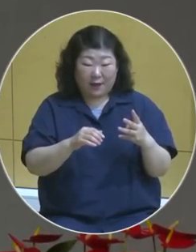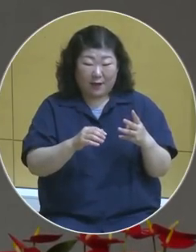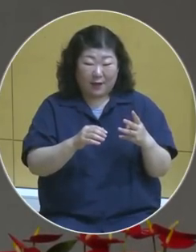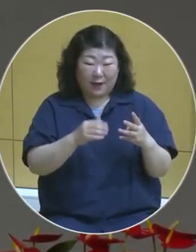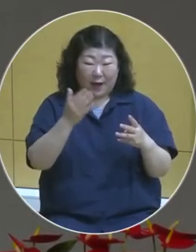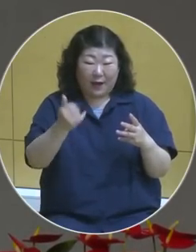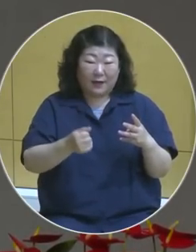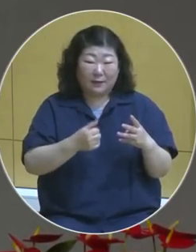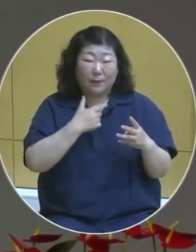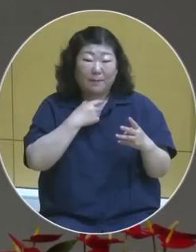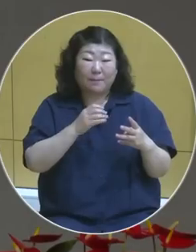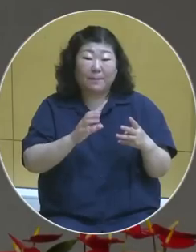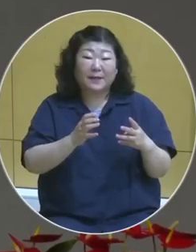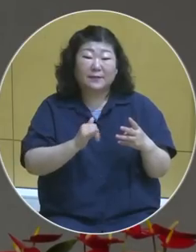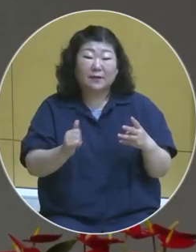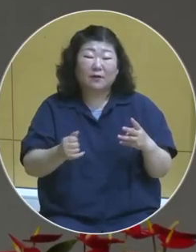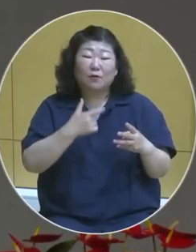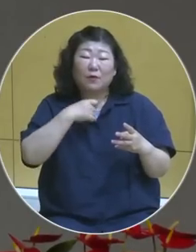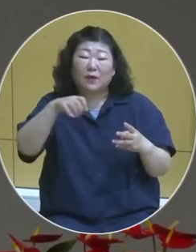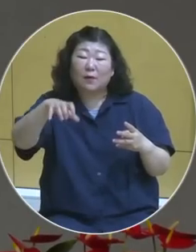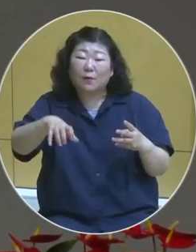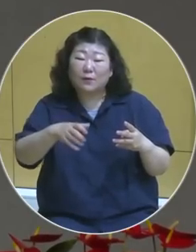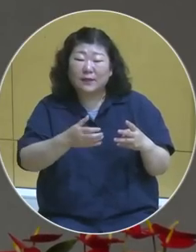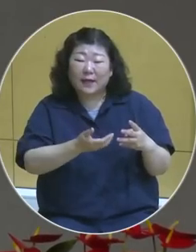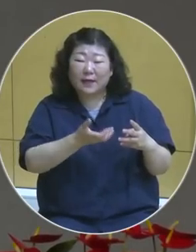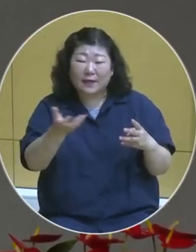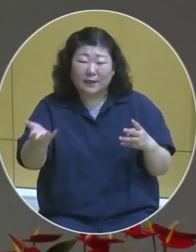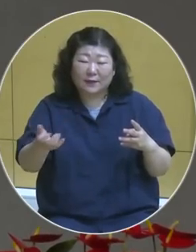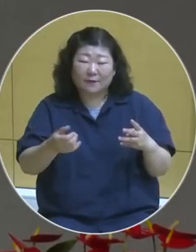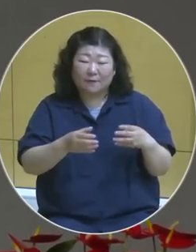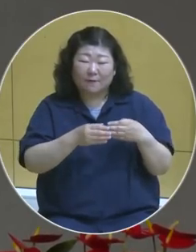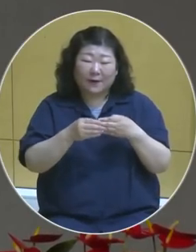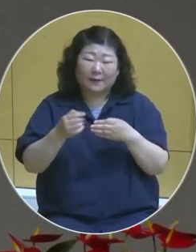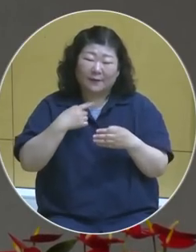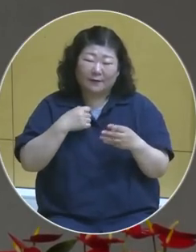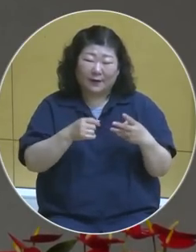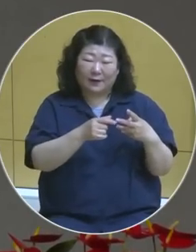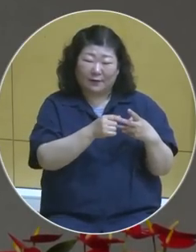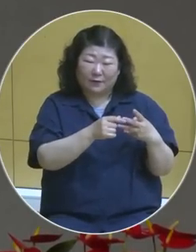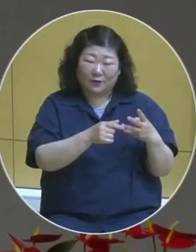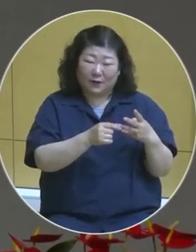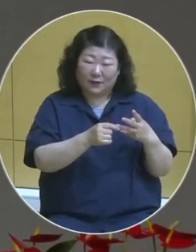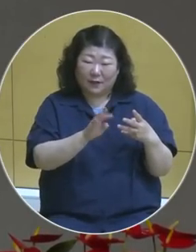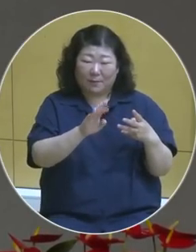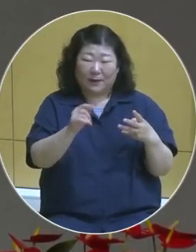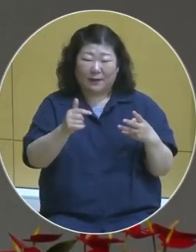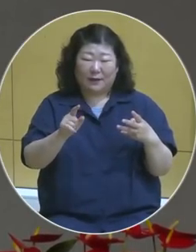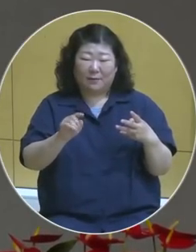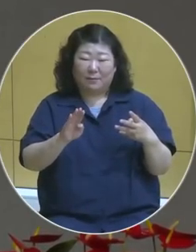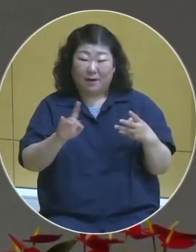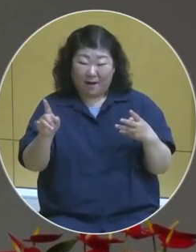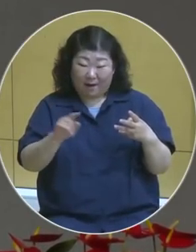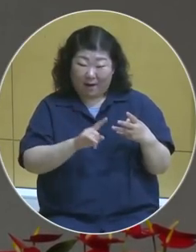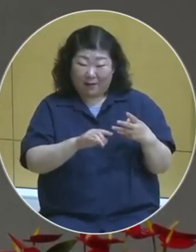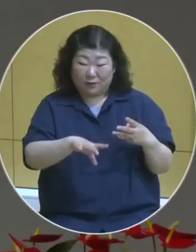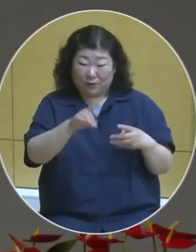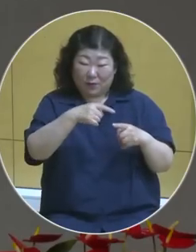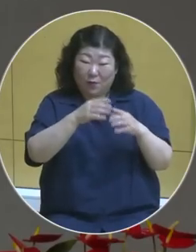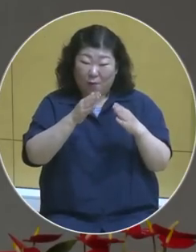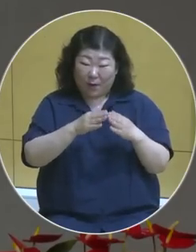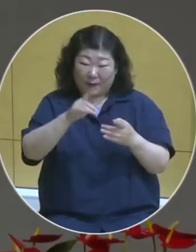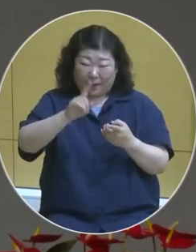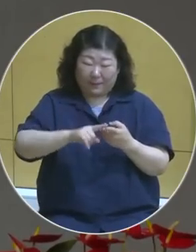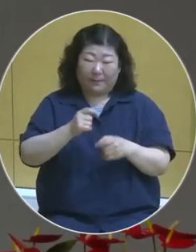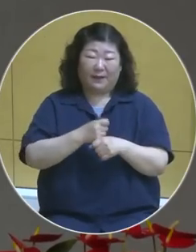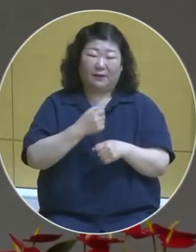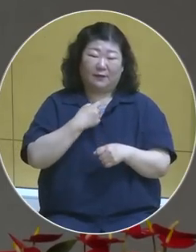원하는 장소에 무사히 인도했던 여호수아, 또 하나의 사람이 있다면 바나바였습니다. 초대교회를 교회되게